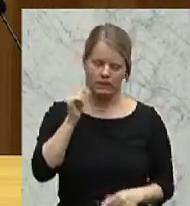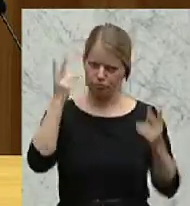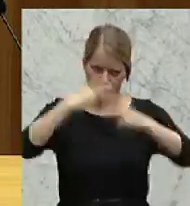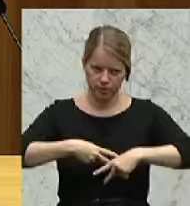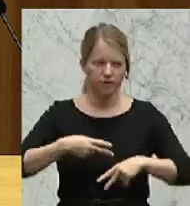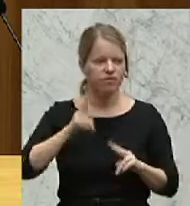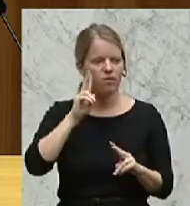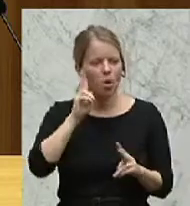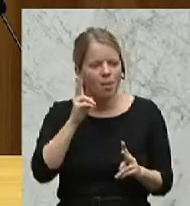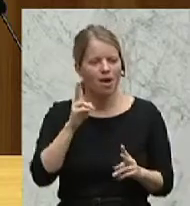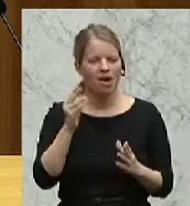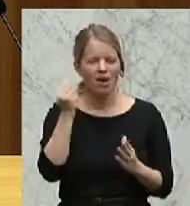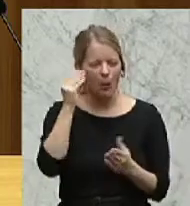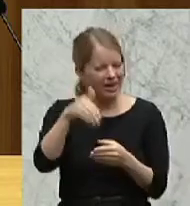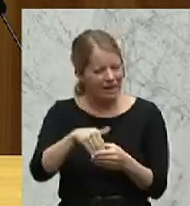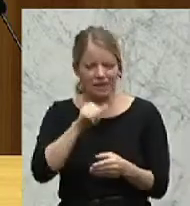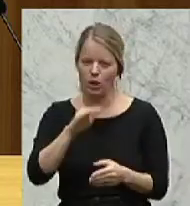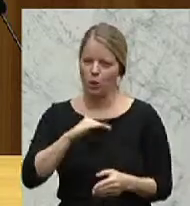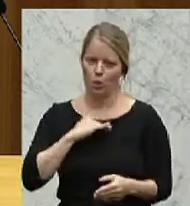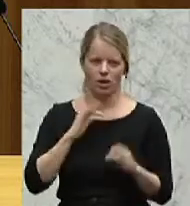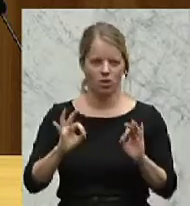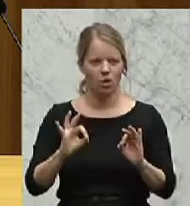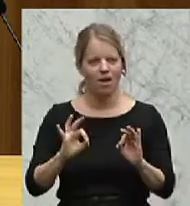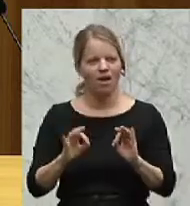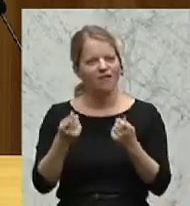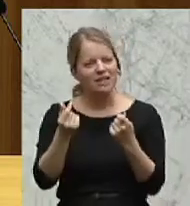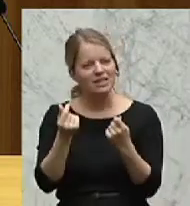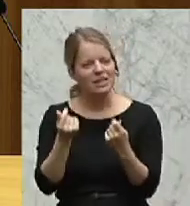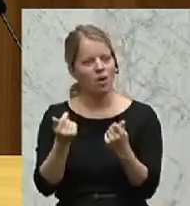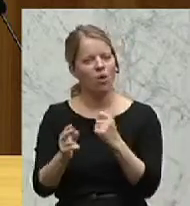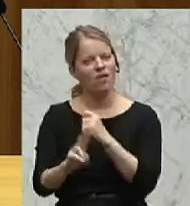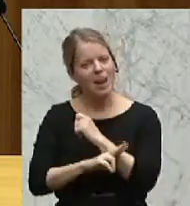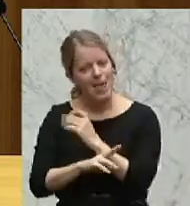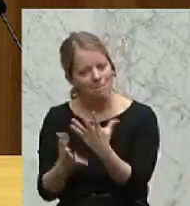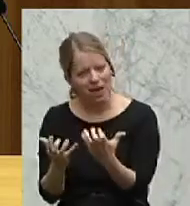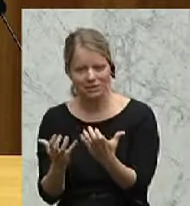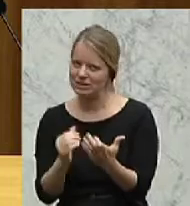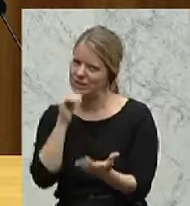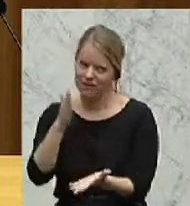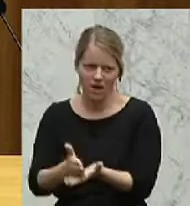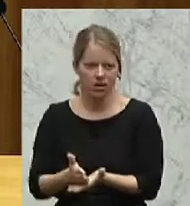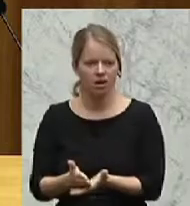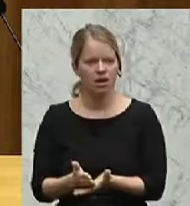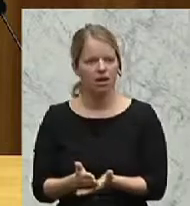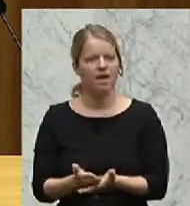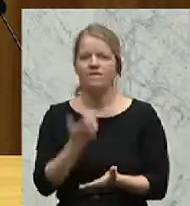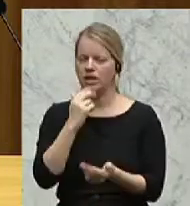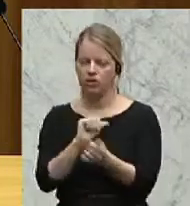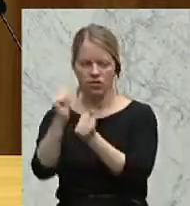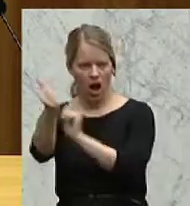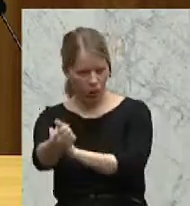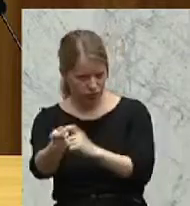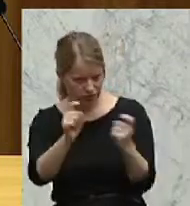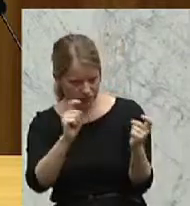dass es effizient genug ist und weil vor allem auch die Finanzierung der Lehrpraxis nicht gegeben ist. Ich meine, ich möchte auch nicht der Diskussion von morgen jetzt hier herinnen